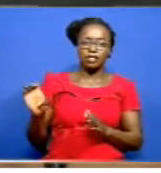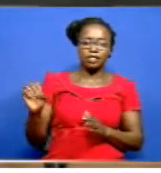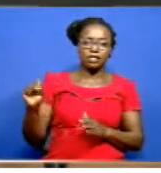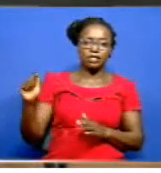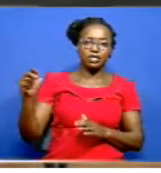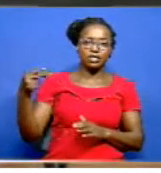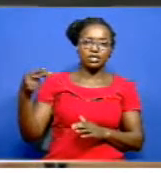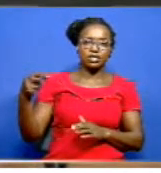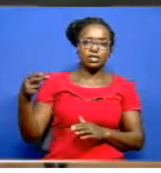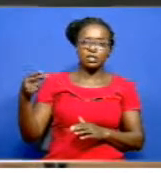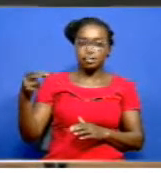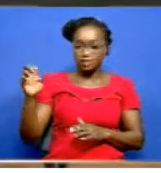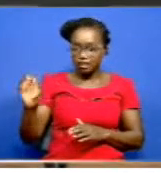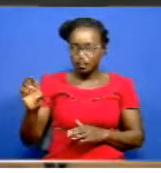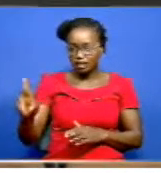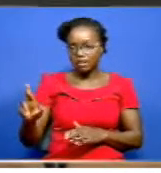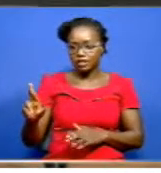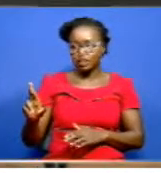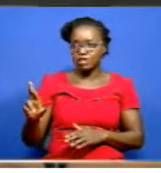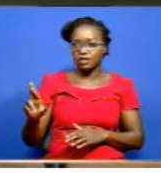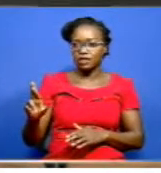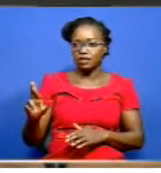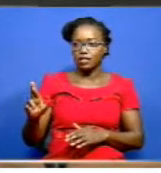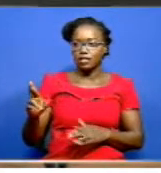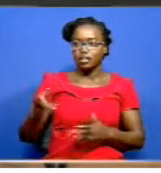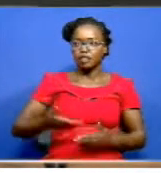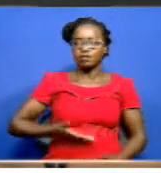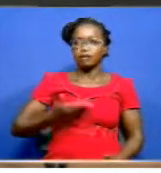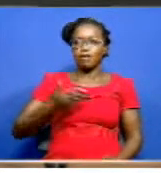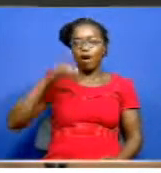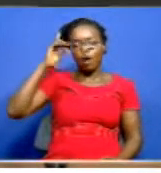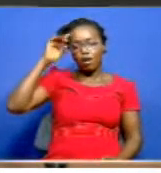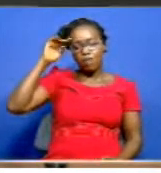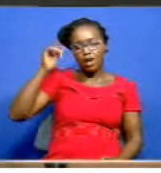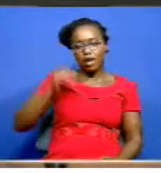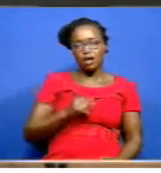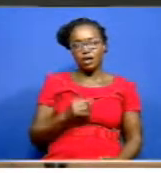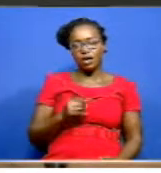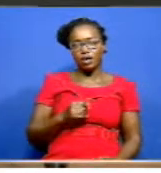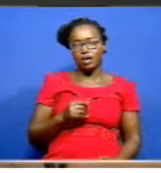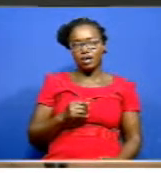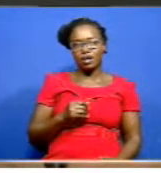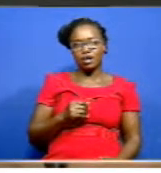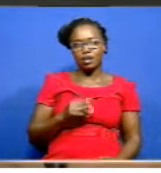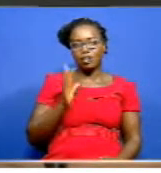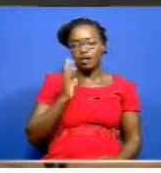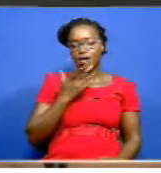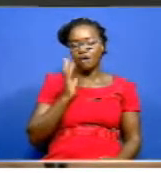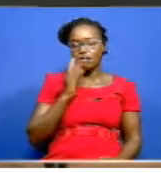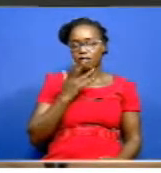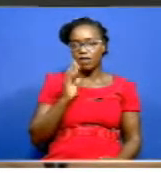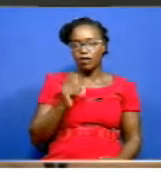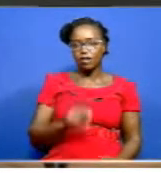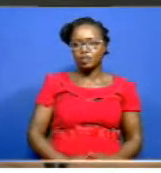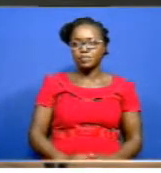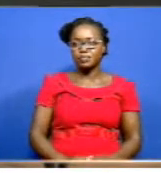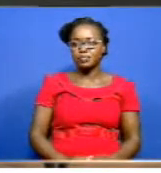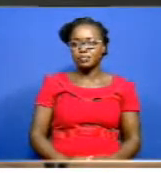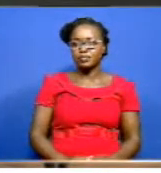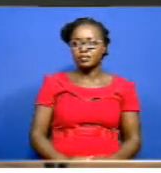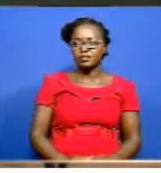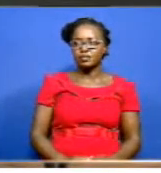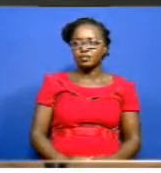hapa, ambaye amevaa blauzi ya rangi nyeusi kama sijakosea. Kwa hivyo hali